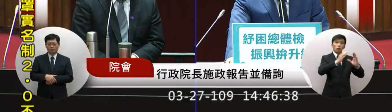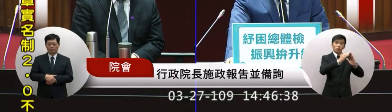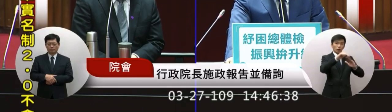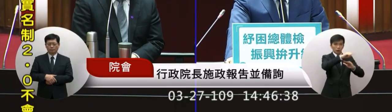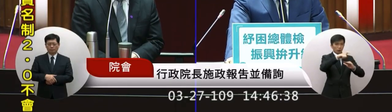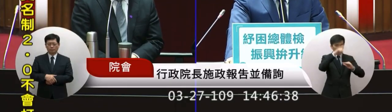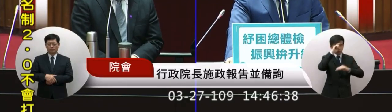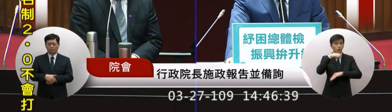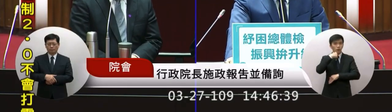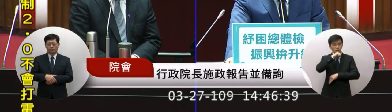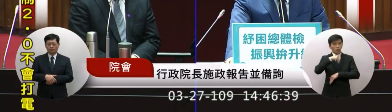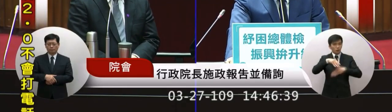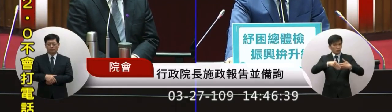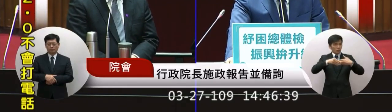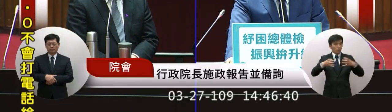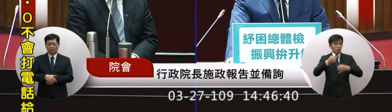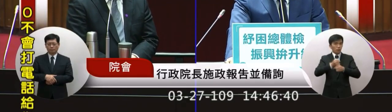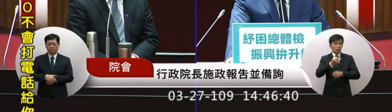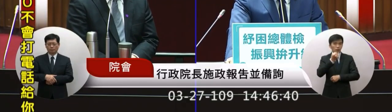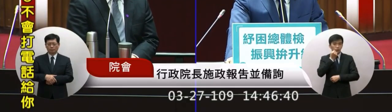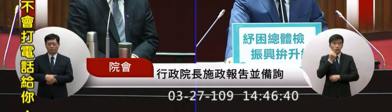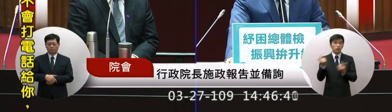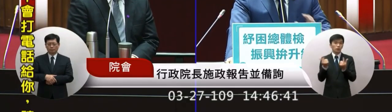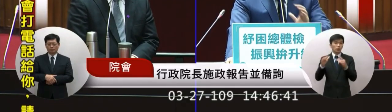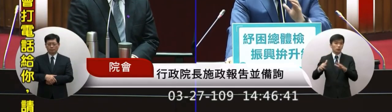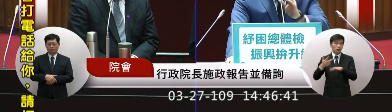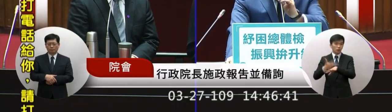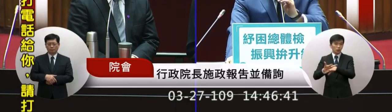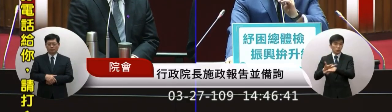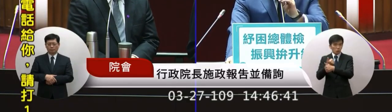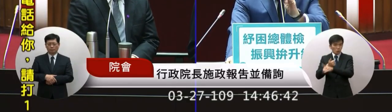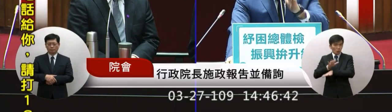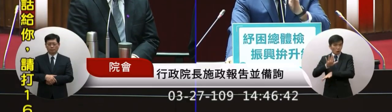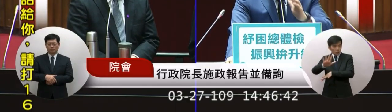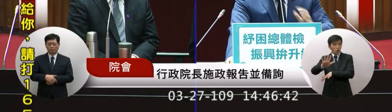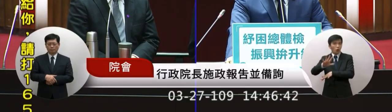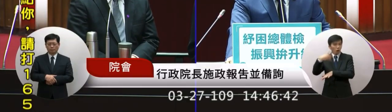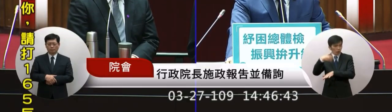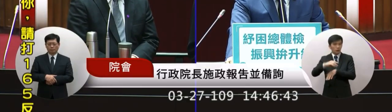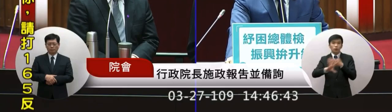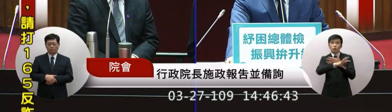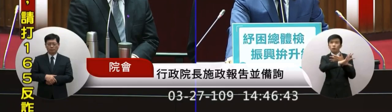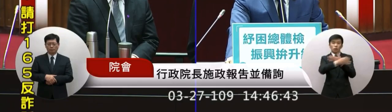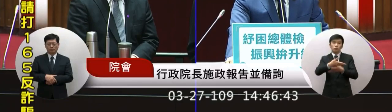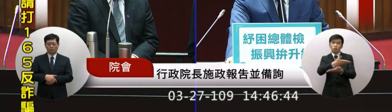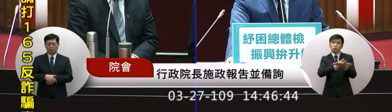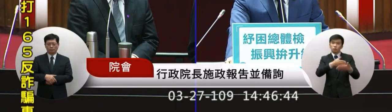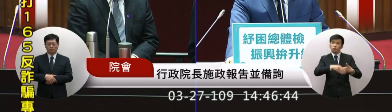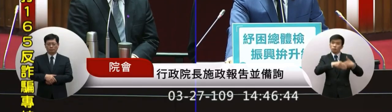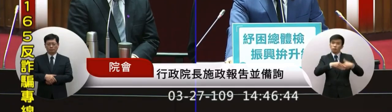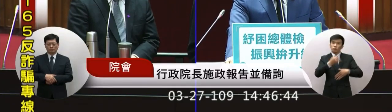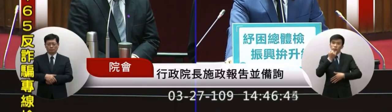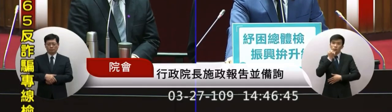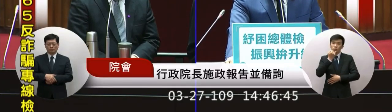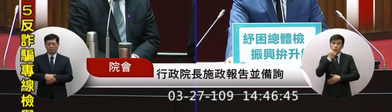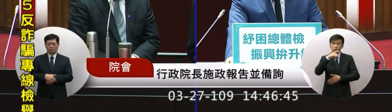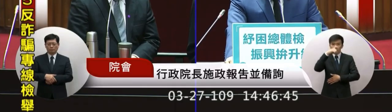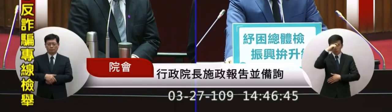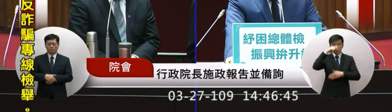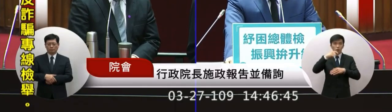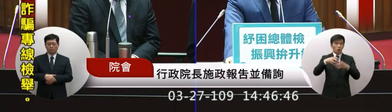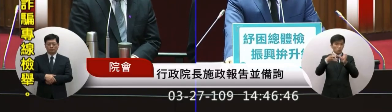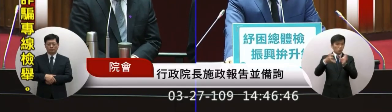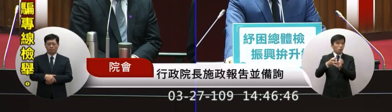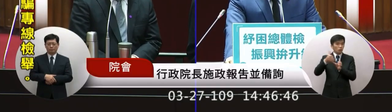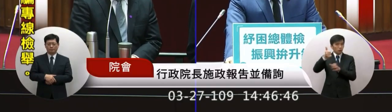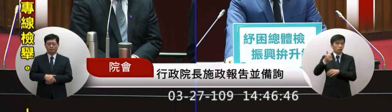这样的相关的技术跟我们这次的经验去做一个产业的后续的输出，我希望这个部分部长这边都可以去审慎的思